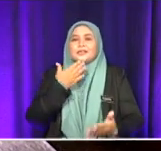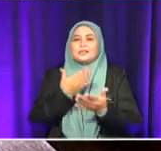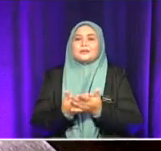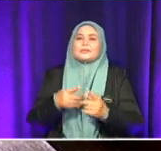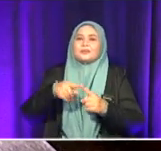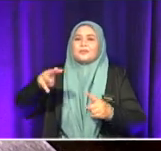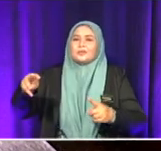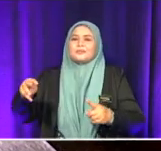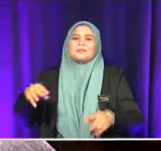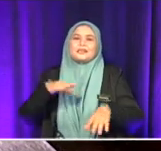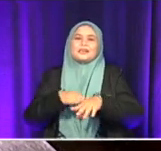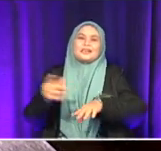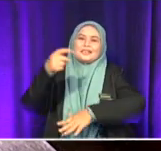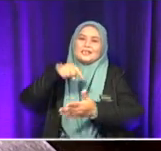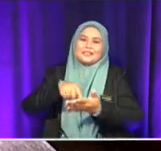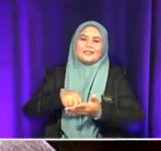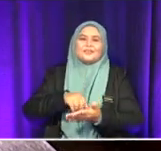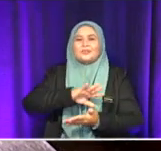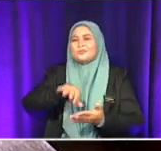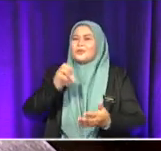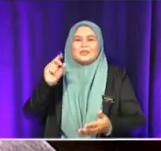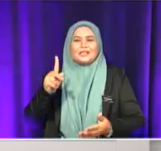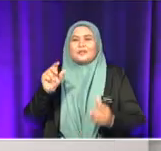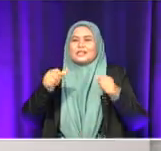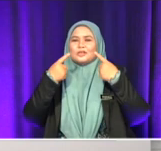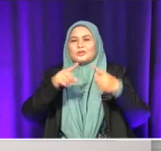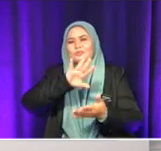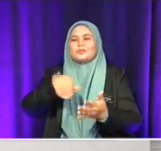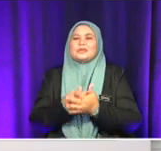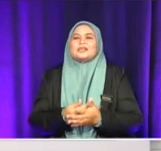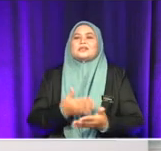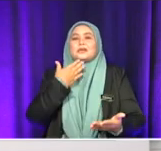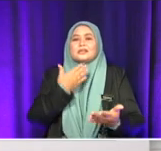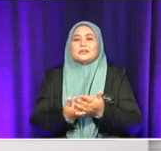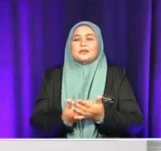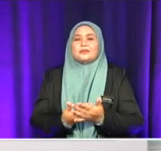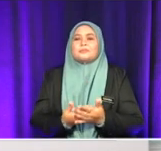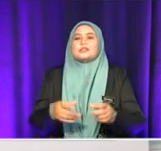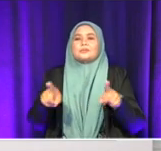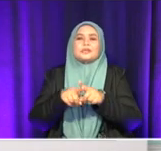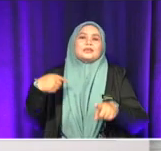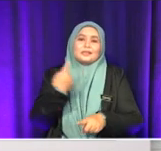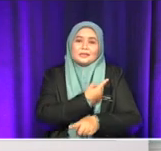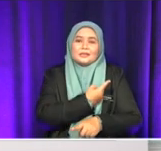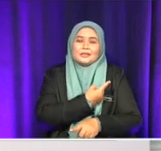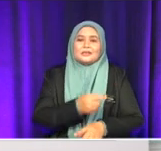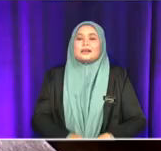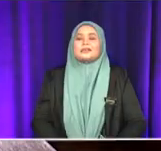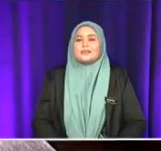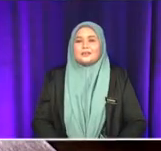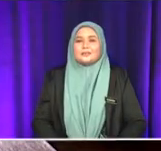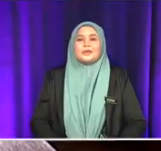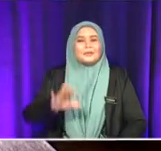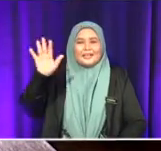murid-murid yang bersaudara kita pada hari ini Jawa semua soal lain dan terima kasih kepada semua yang bersamaan dengan kita Pada hari ini ada rezeki kita jumpa lagi